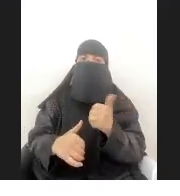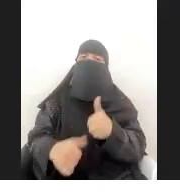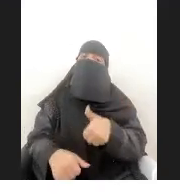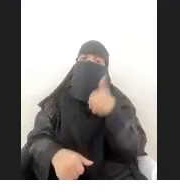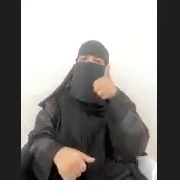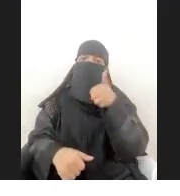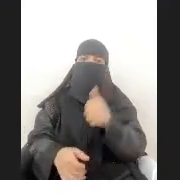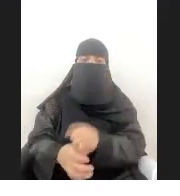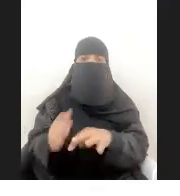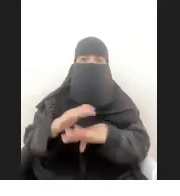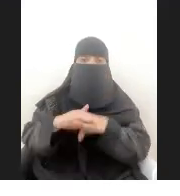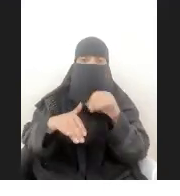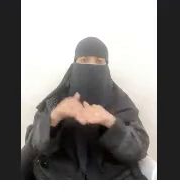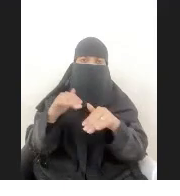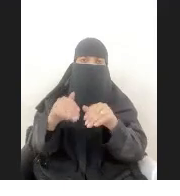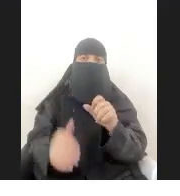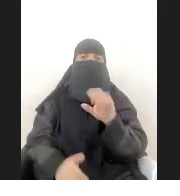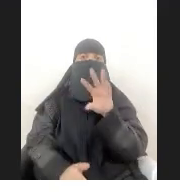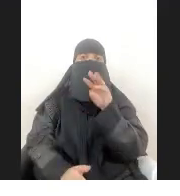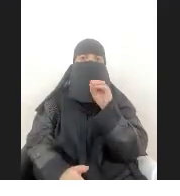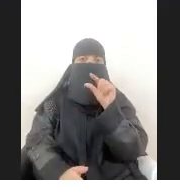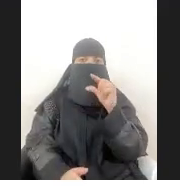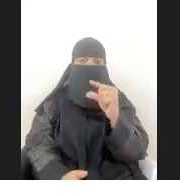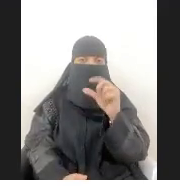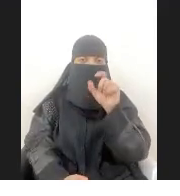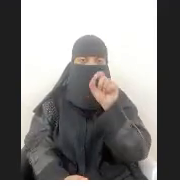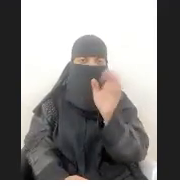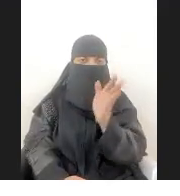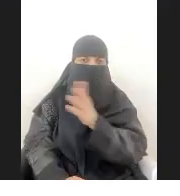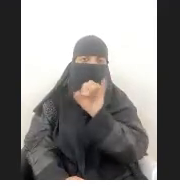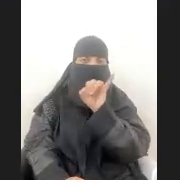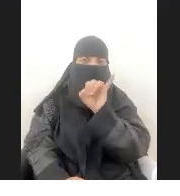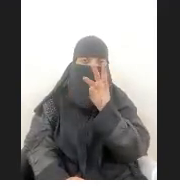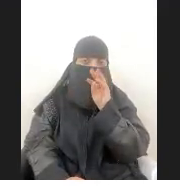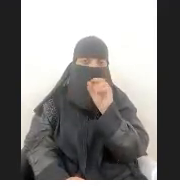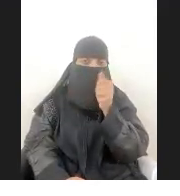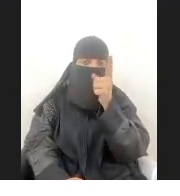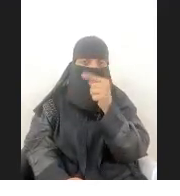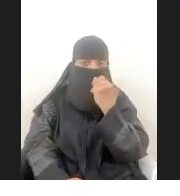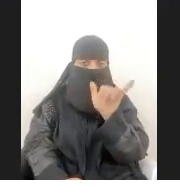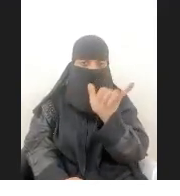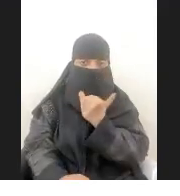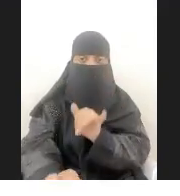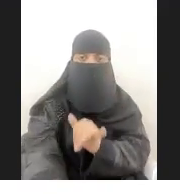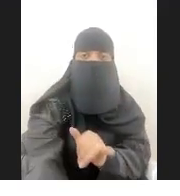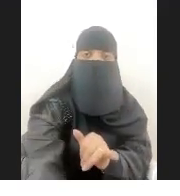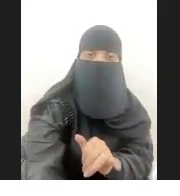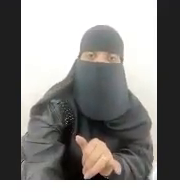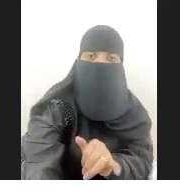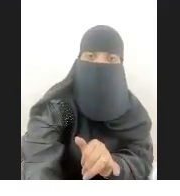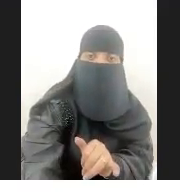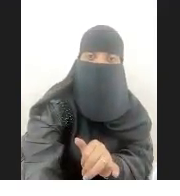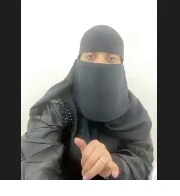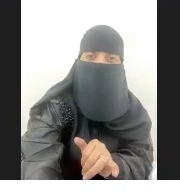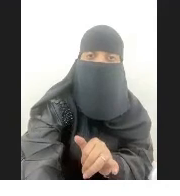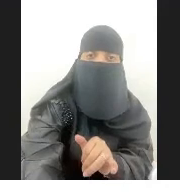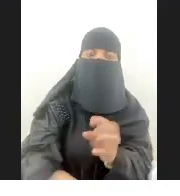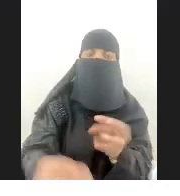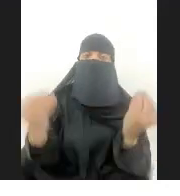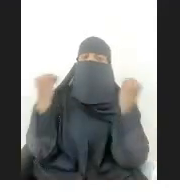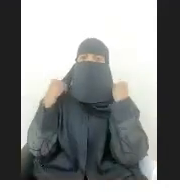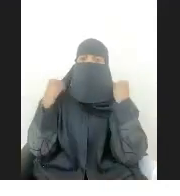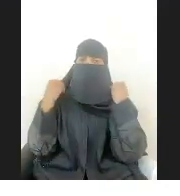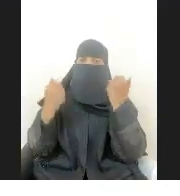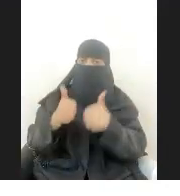نحدد الأنشطة وأدوات التقييم اللي متصلة بكل هدف سلوكي، وهنا نحدد إيش فيها يعطى